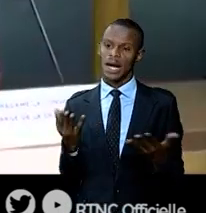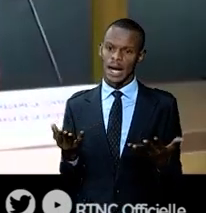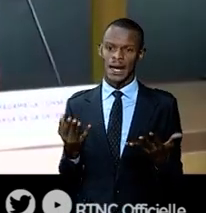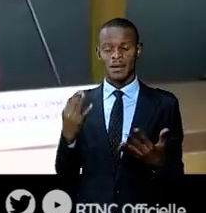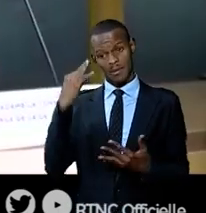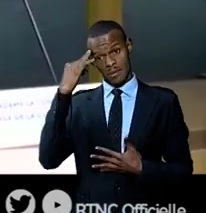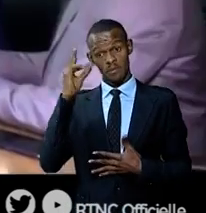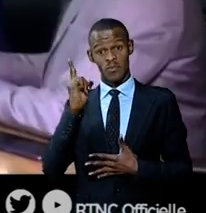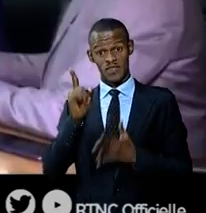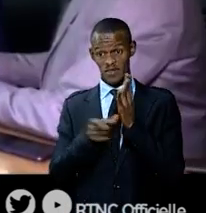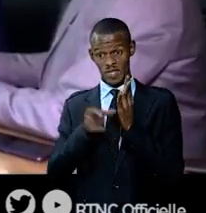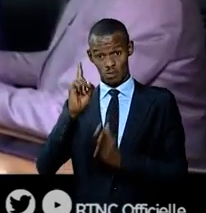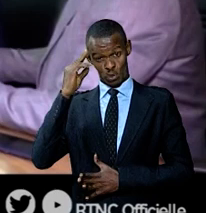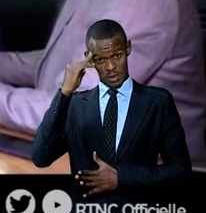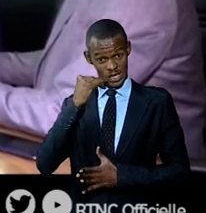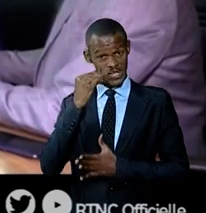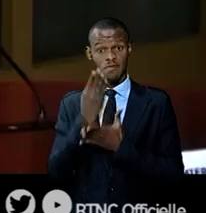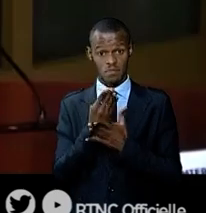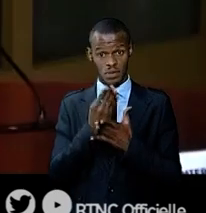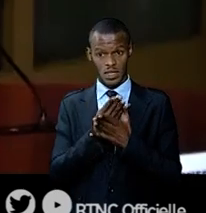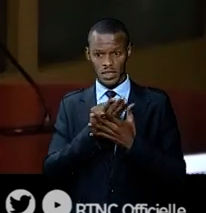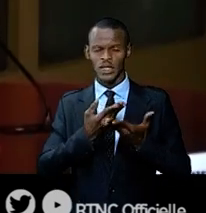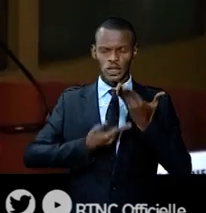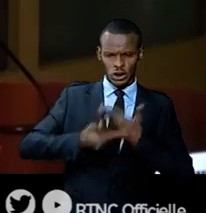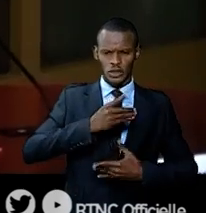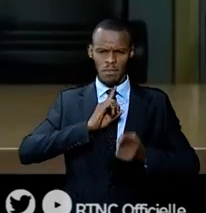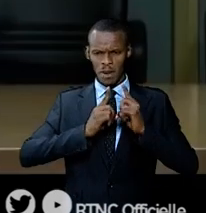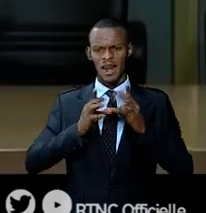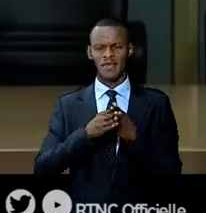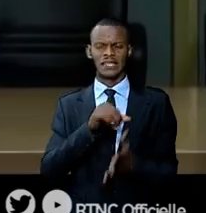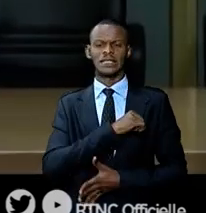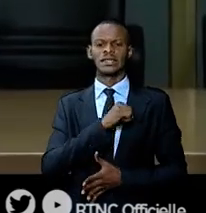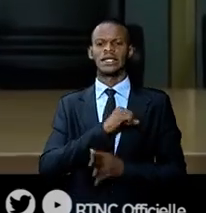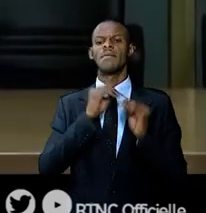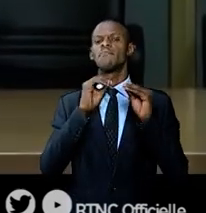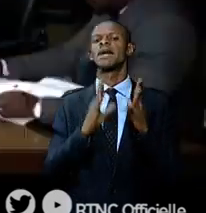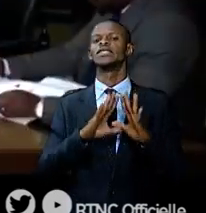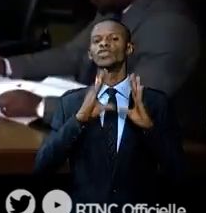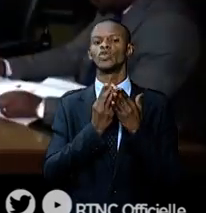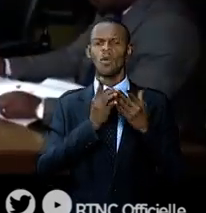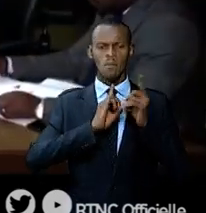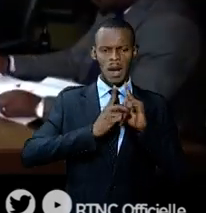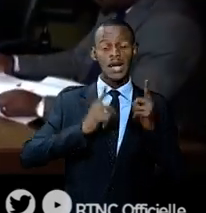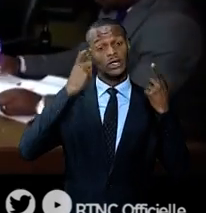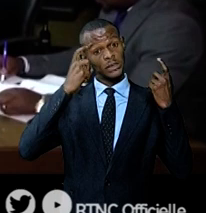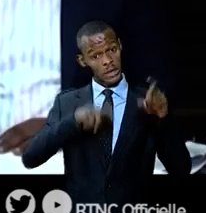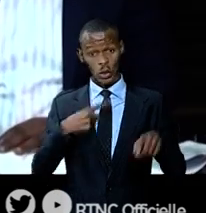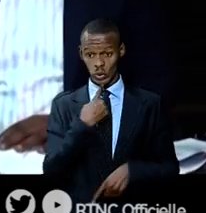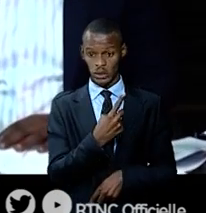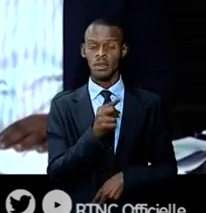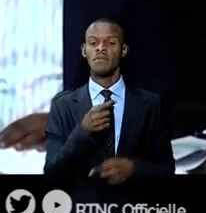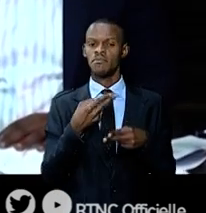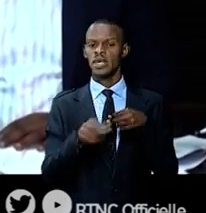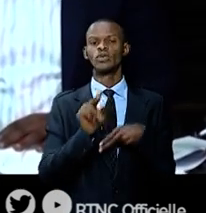le vice-premier ministre et ministre du Budget qui s'entretenait avec le syndicat des enseignants. Ils se sont convenus que 58 000